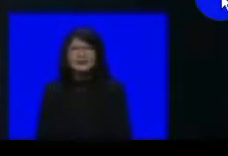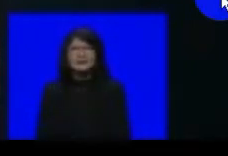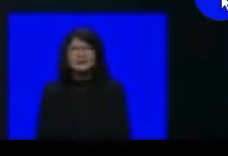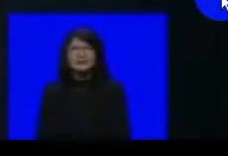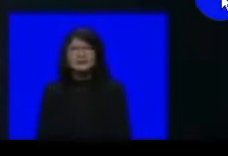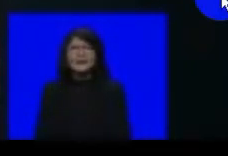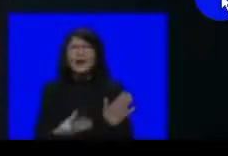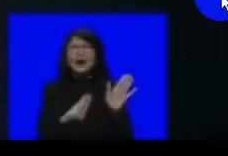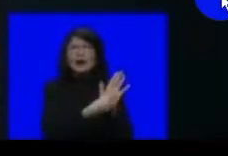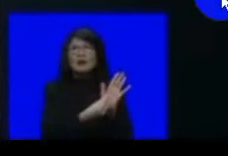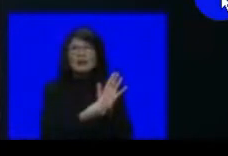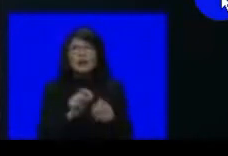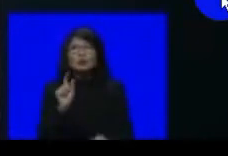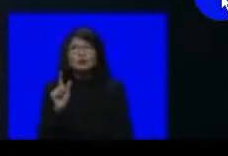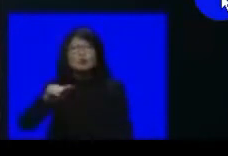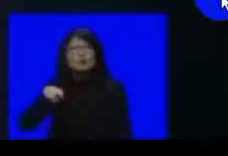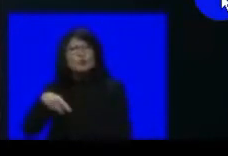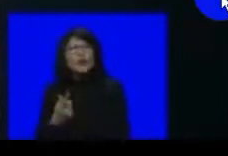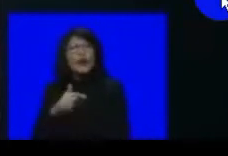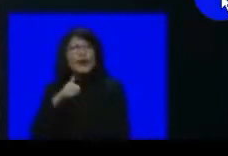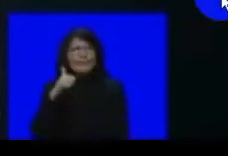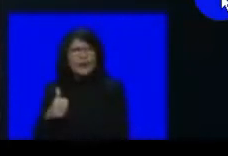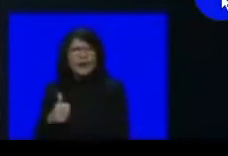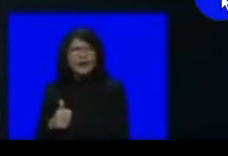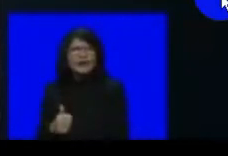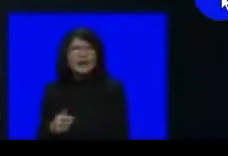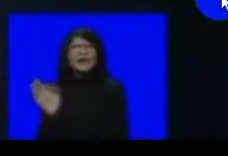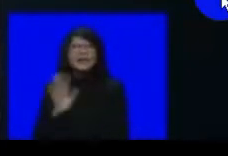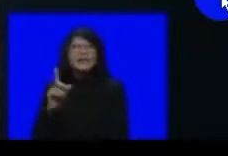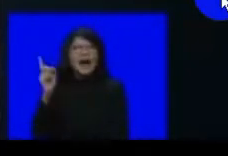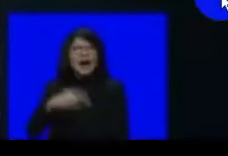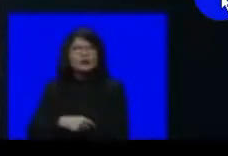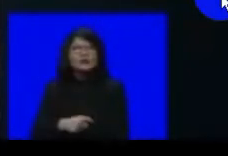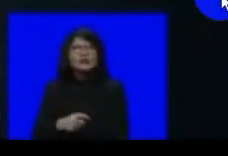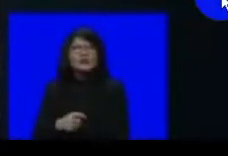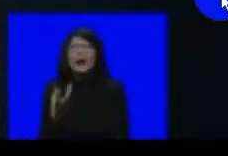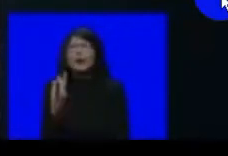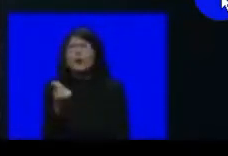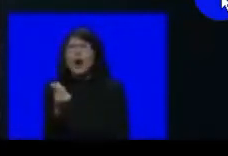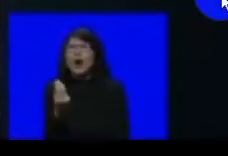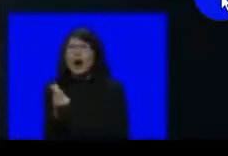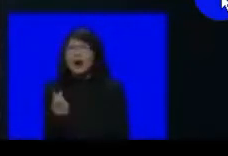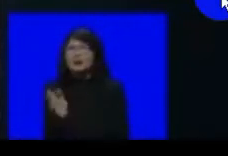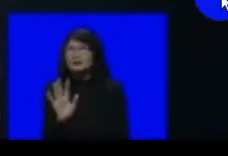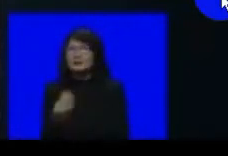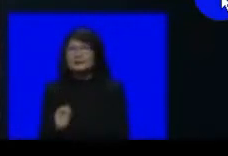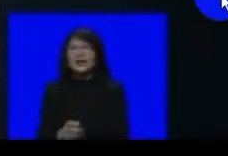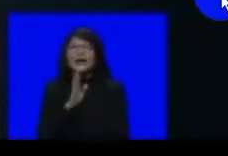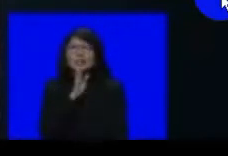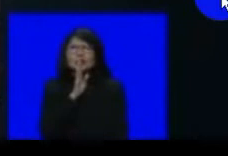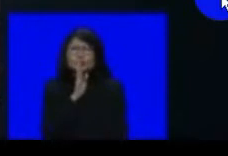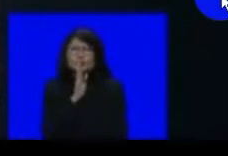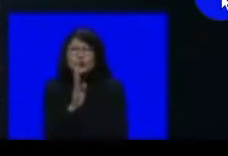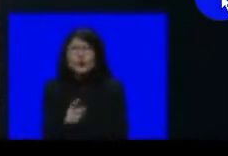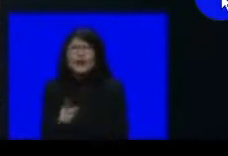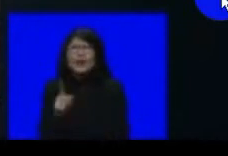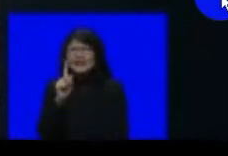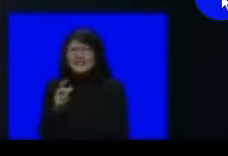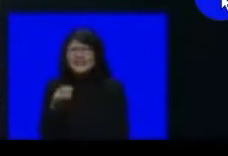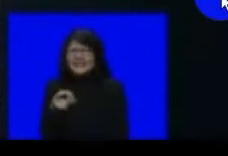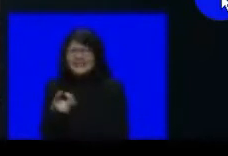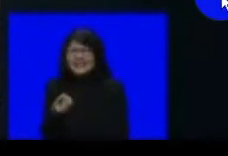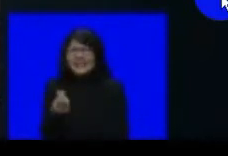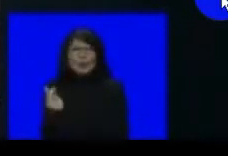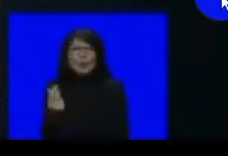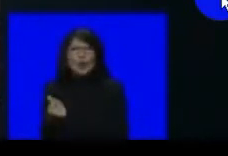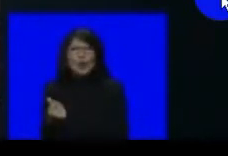ternyata untuk memulai baik itu tidak mesti harus ada uang dulu. Kami terus terang jujur, Rp1 pun nggak